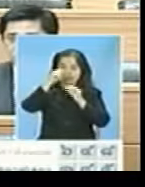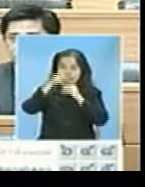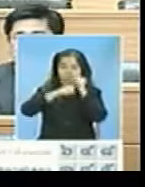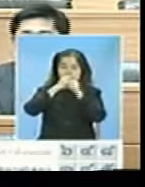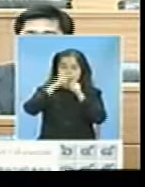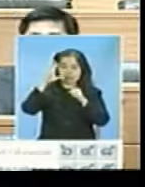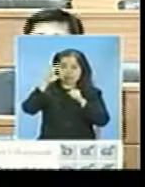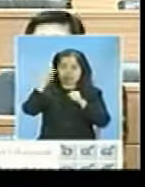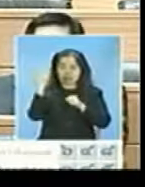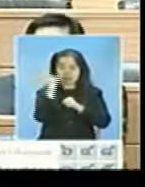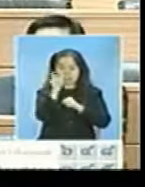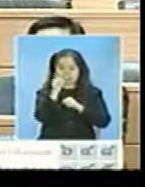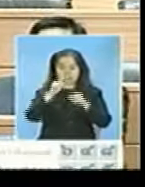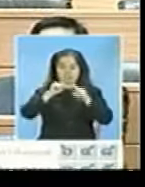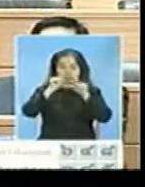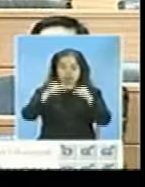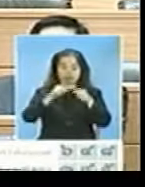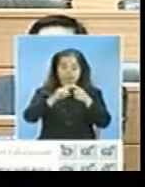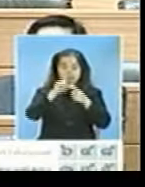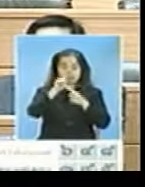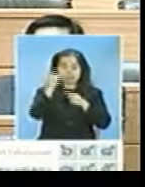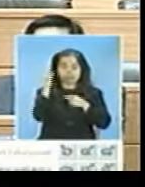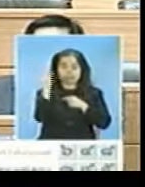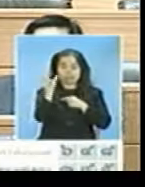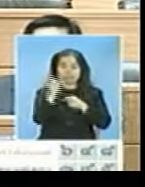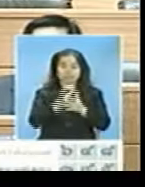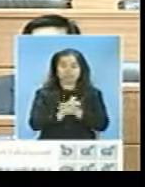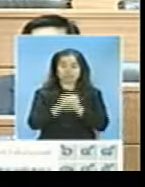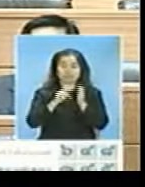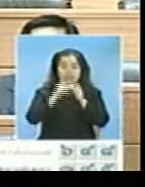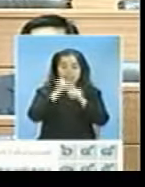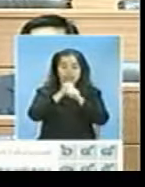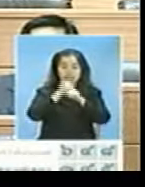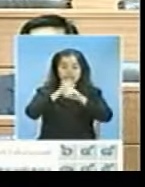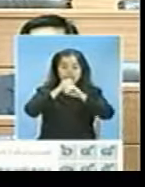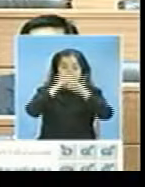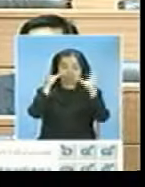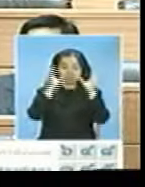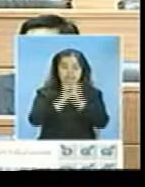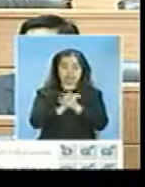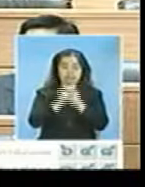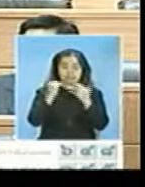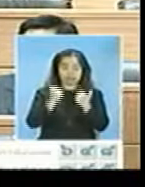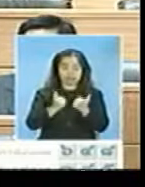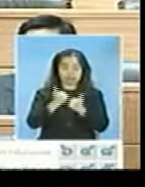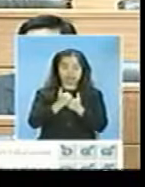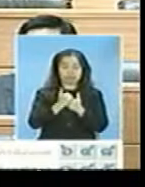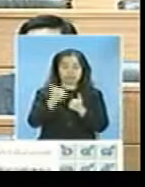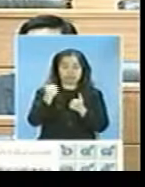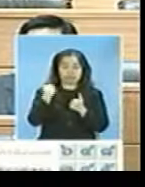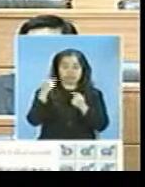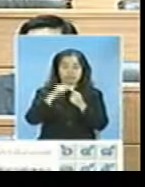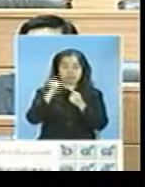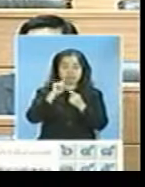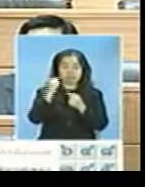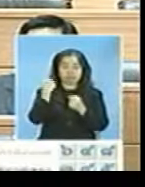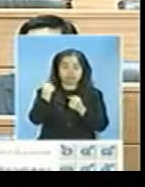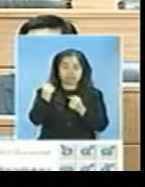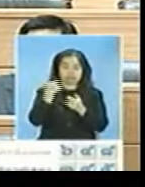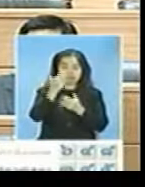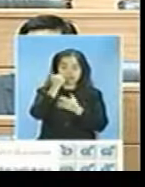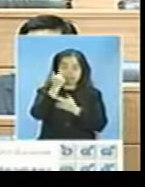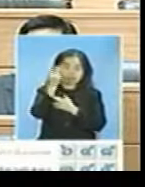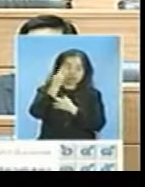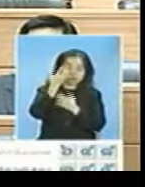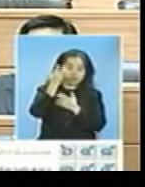ว้ต่อท้ายจากวงเล็บที่1เพื่อเป็นความชัดเจนว่าท่านไปเอา มาตรา102มาจ